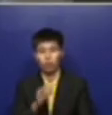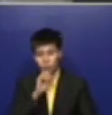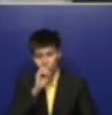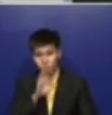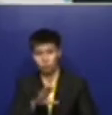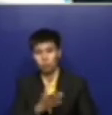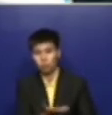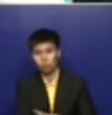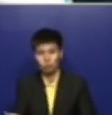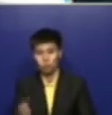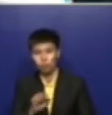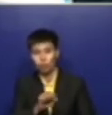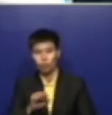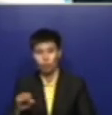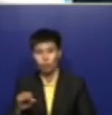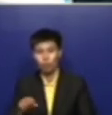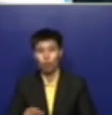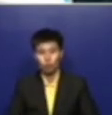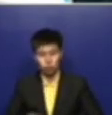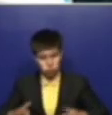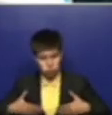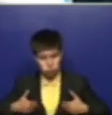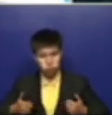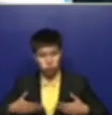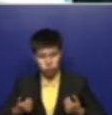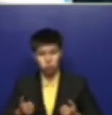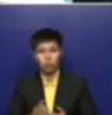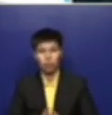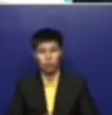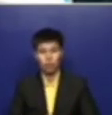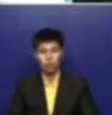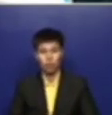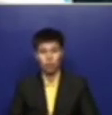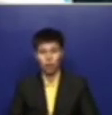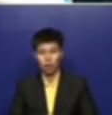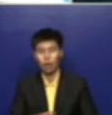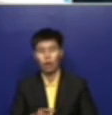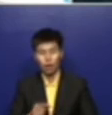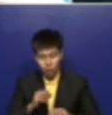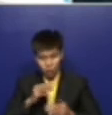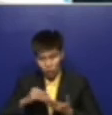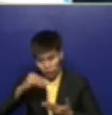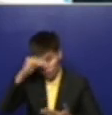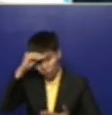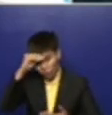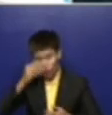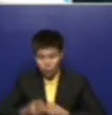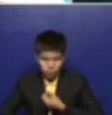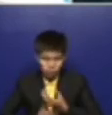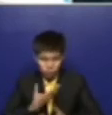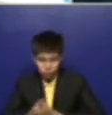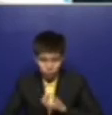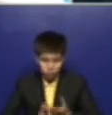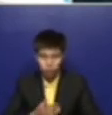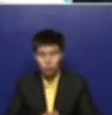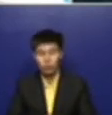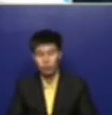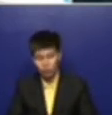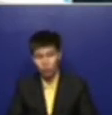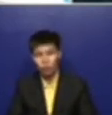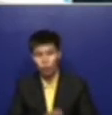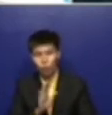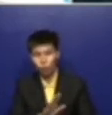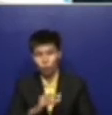ฐบาลนั้นก็ยินดีนะครับที่จะรับฟังข้อเสนอข้อเห็นของนักศึกษานะครับที่ได้เสนอข้อคิดเห็นนะครับซึ่งรัฐบาล